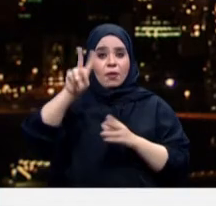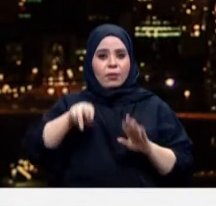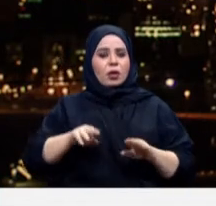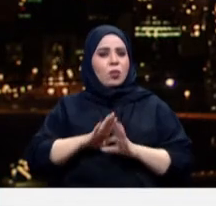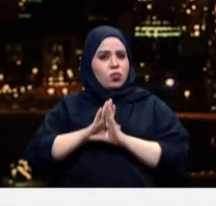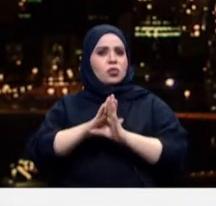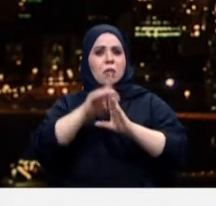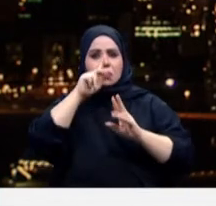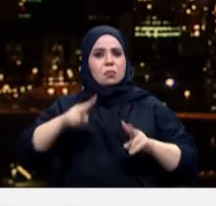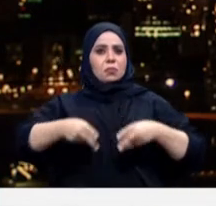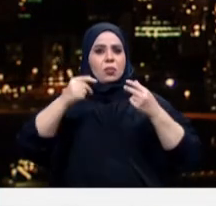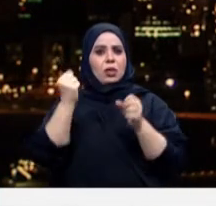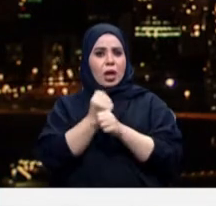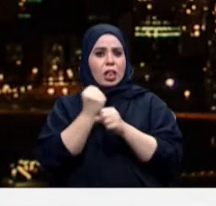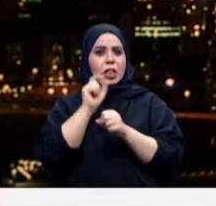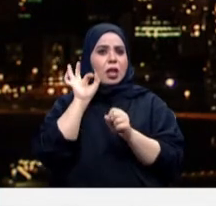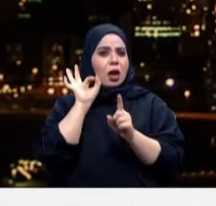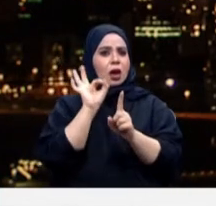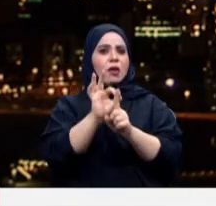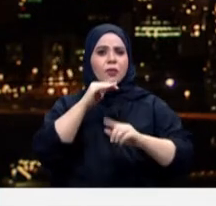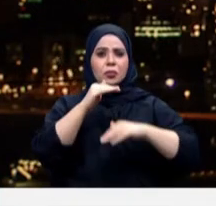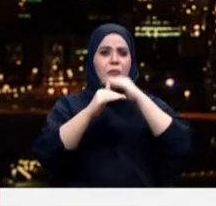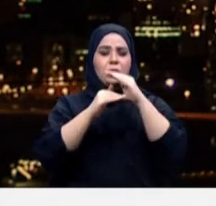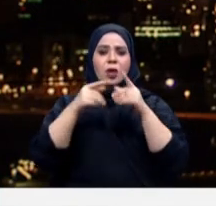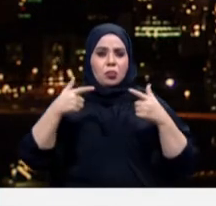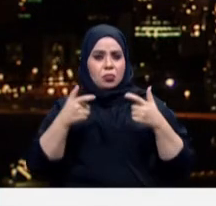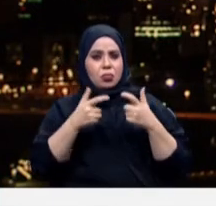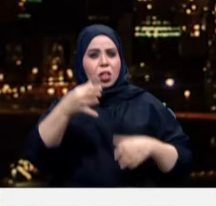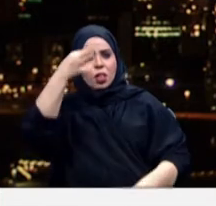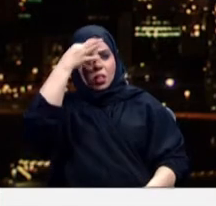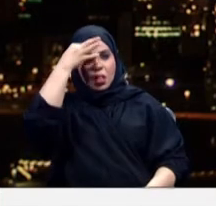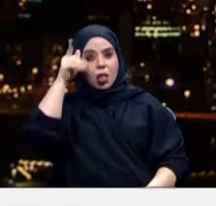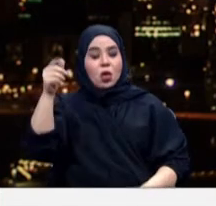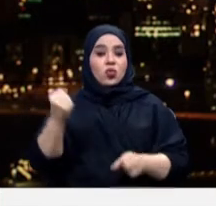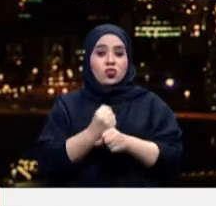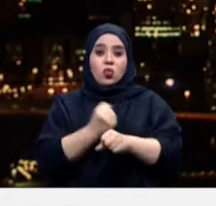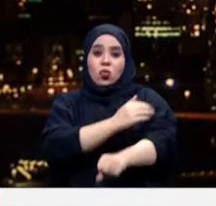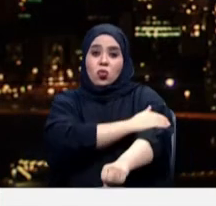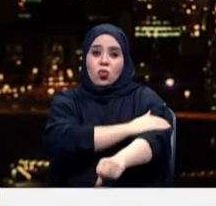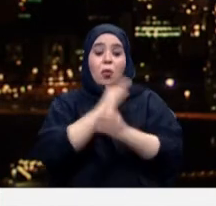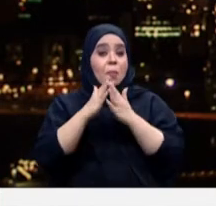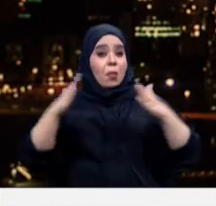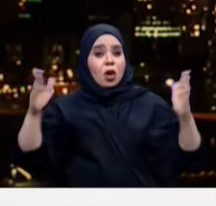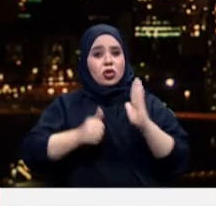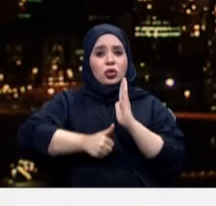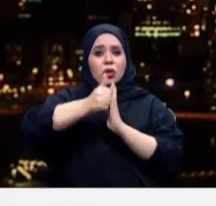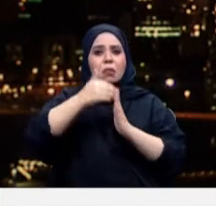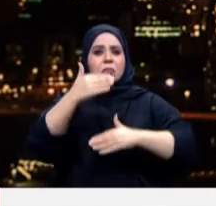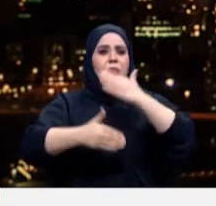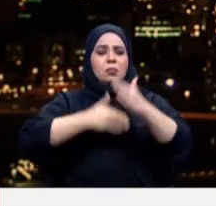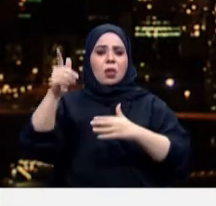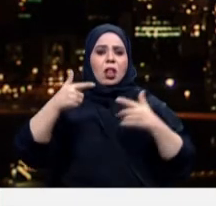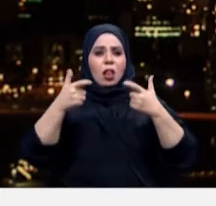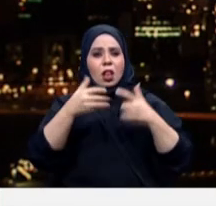التنمية المستدامة والمتعلقة بمكافحة الأمراض غير السارية وجهودها الكبيرة والإنجازات المتتالية